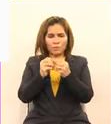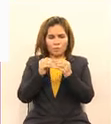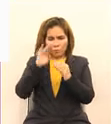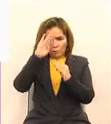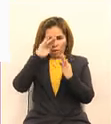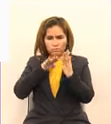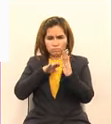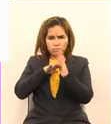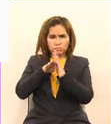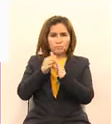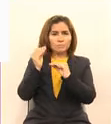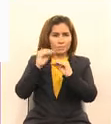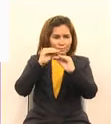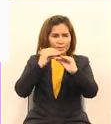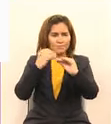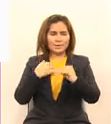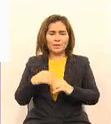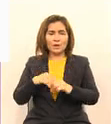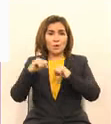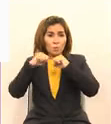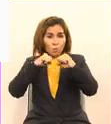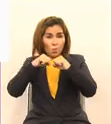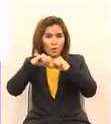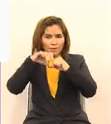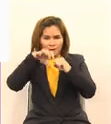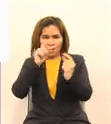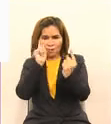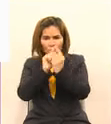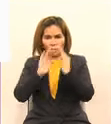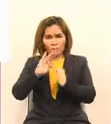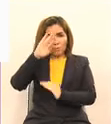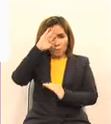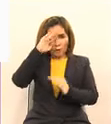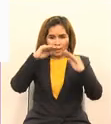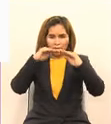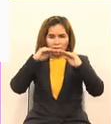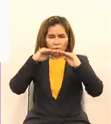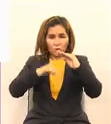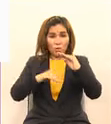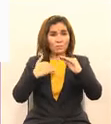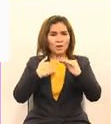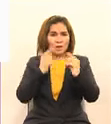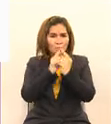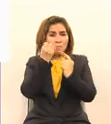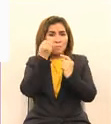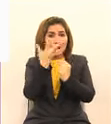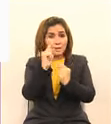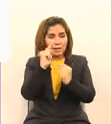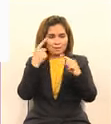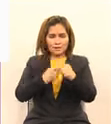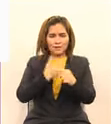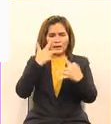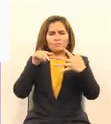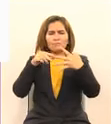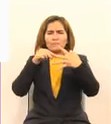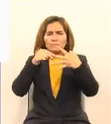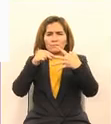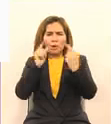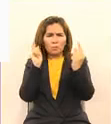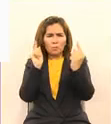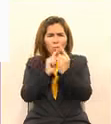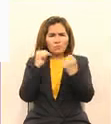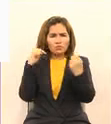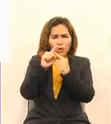ะครับขณะที่สนามมวยเรามีน้อยลงสนามมวยก็จะมีช่วงกลางเดือนนะที่ผ่านมาเราจะเป็นสนามมว